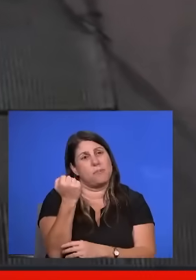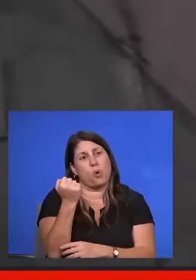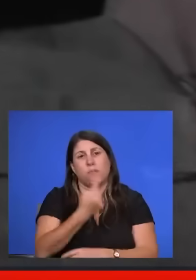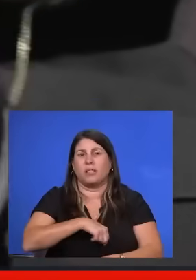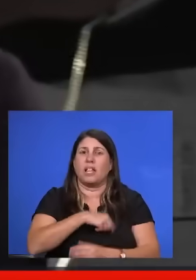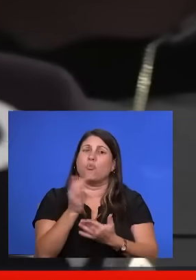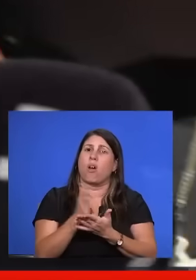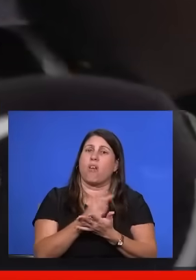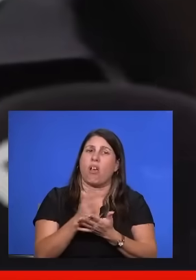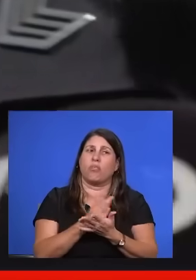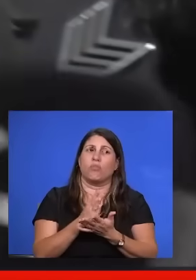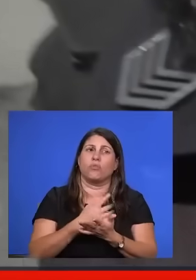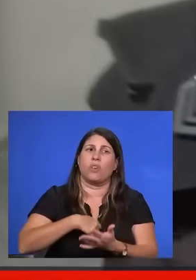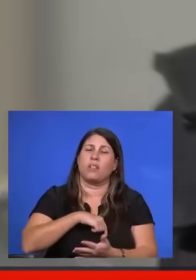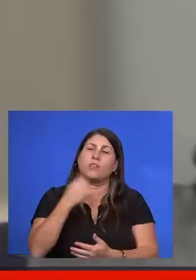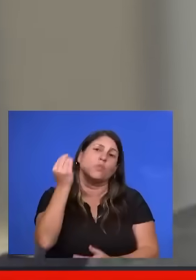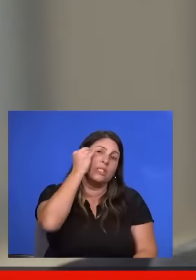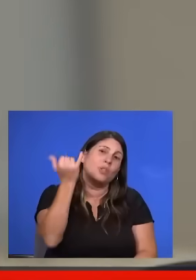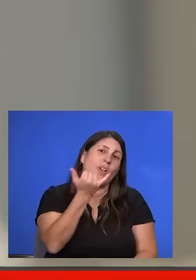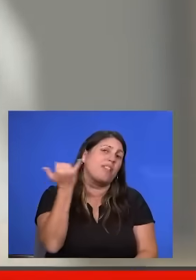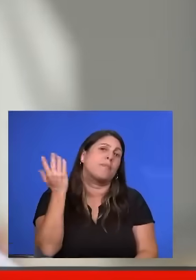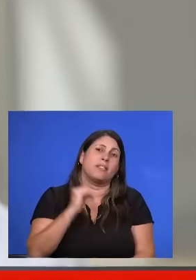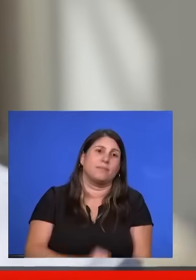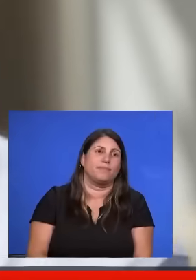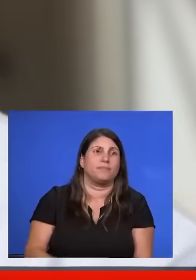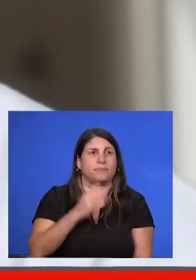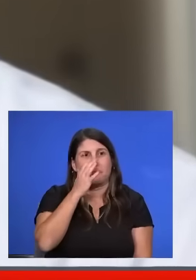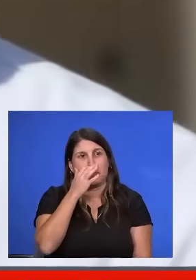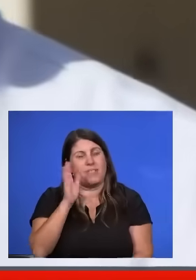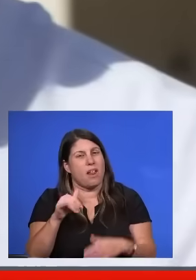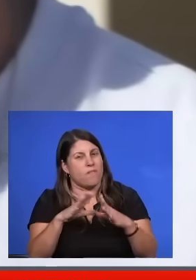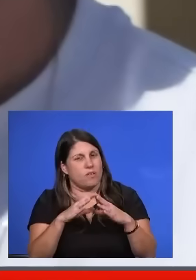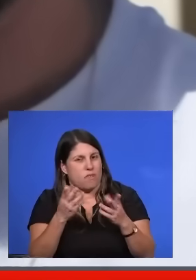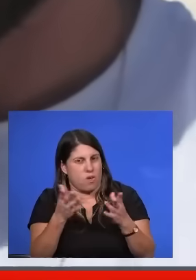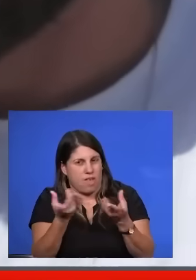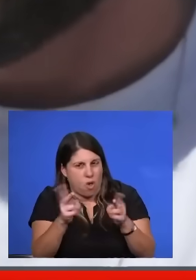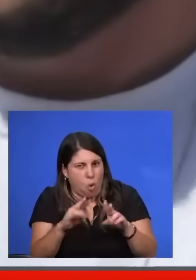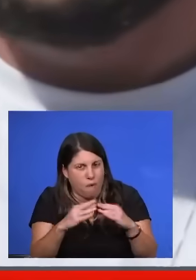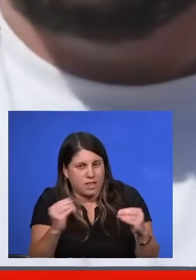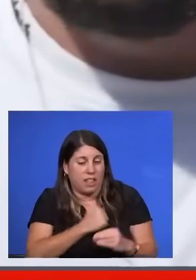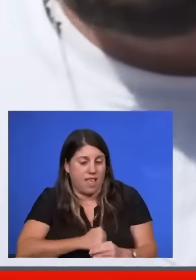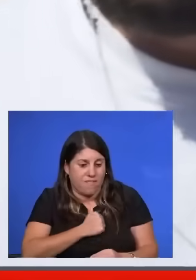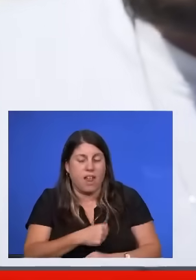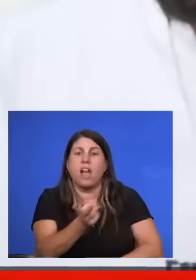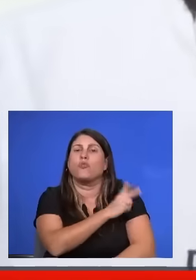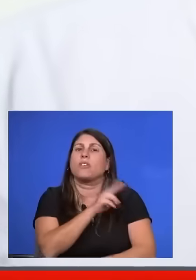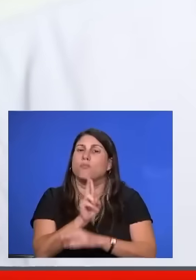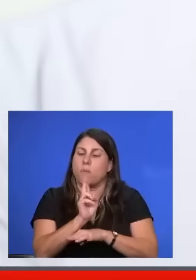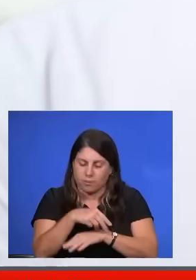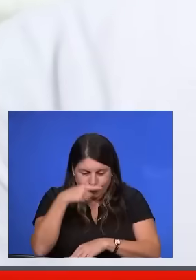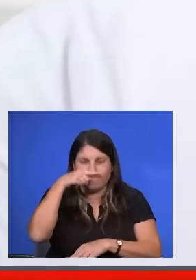שאנחנו נזכור אותם לתמיד. על אף האובדן והאבל, השוטרים שפגשנו שומרים על ראש מורם. הם ממשיכים בעבודתם